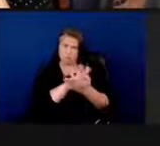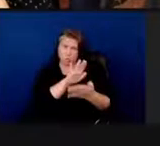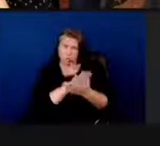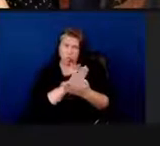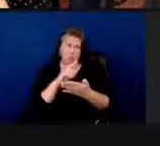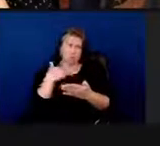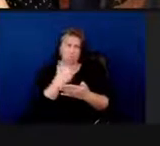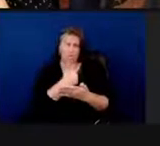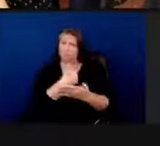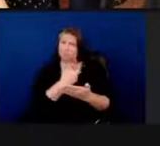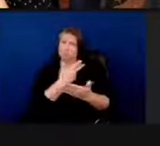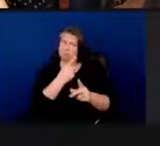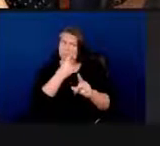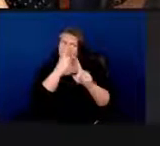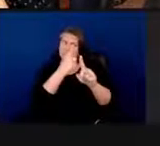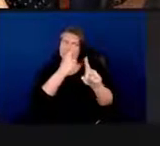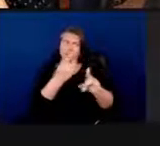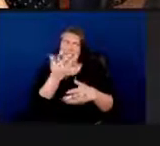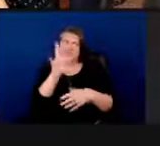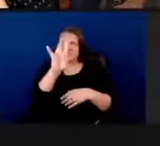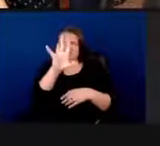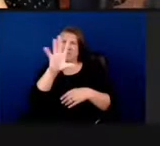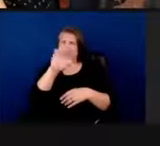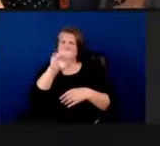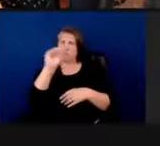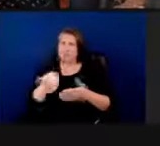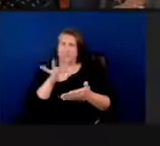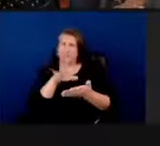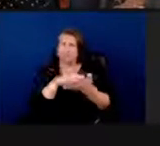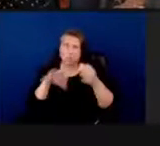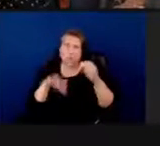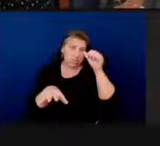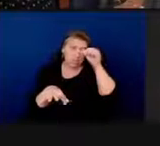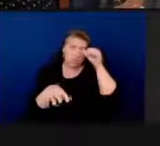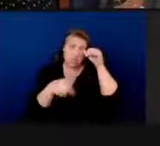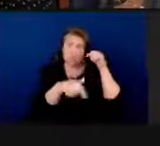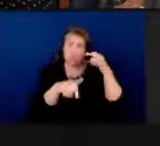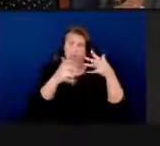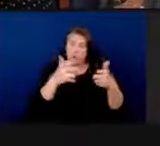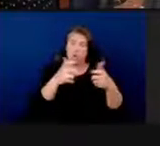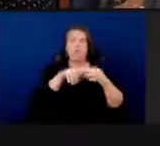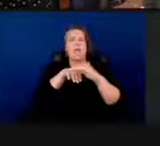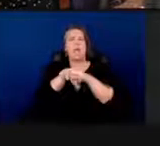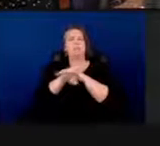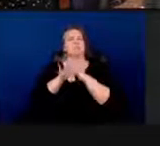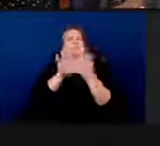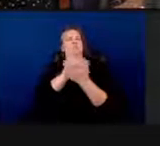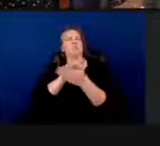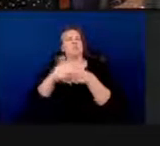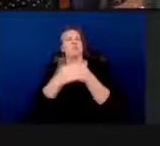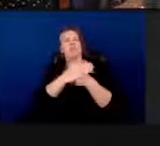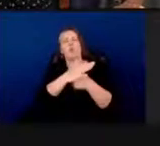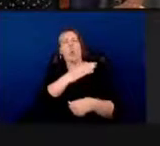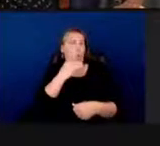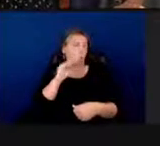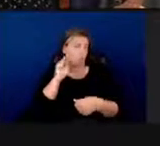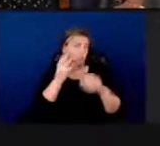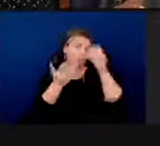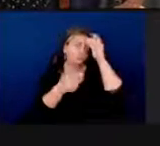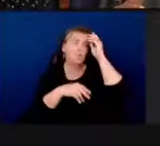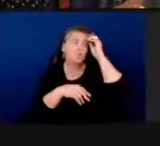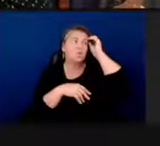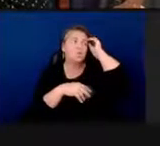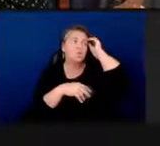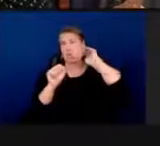وفي المدارس المتوسطة أيضا نحن نتوقع أن يكون هناك 75% من الطلبة